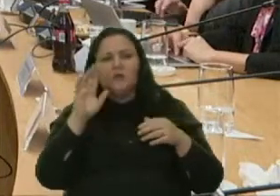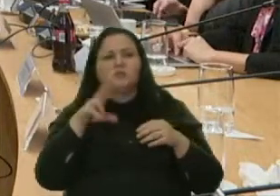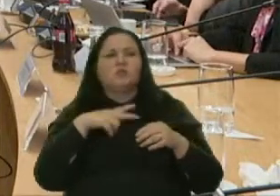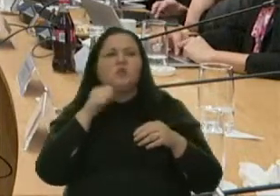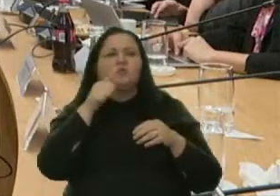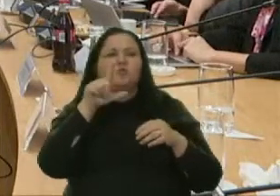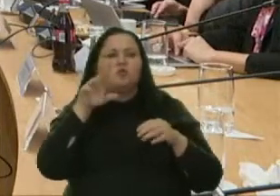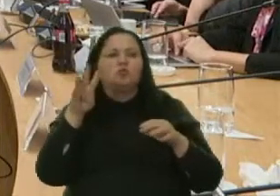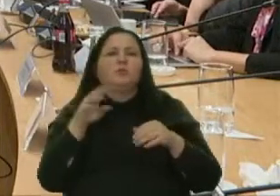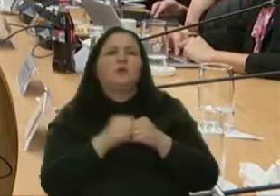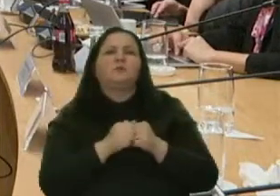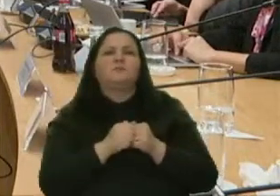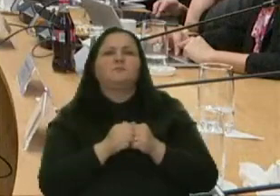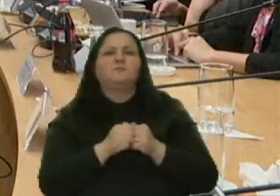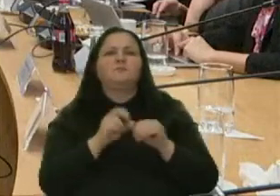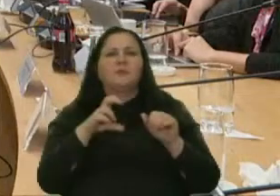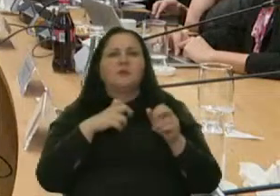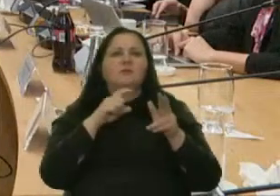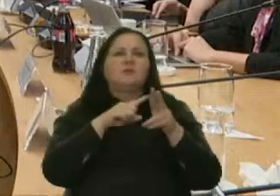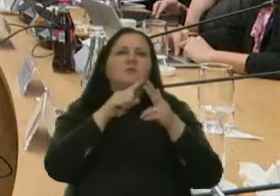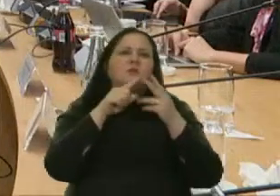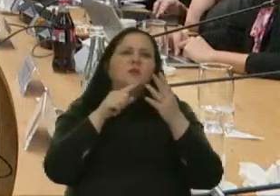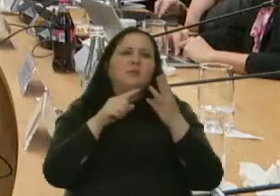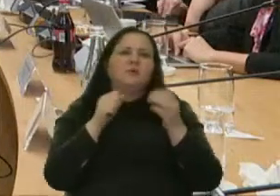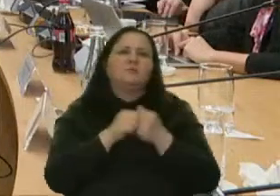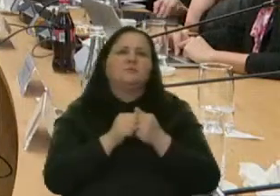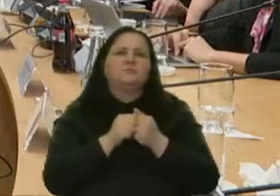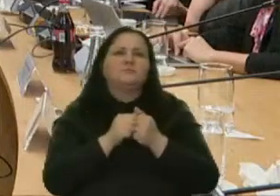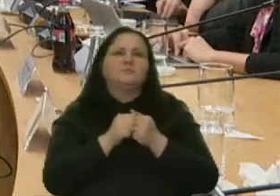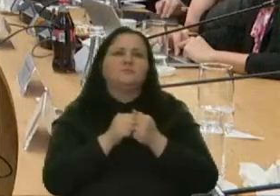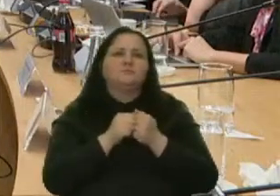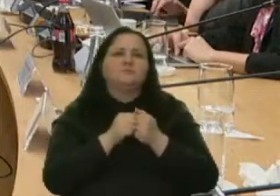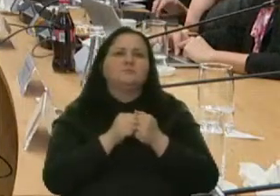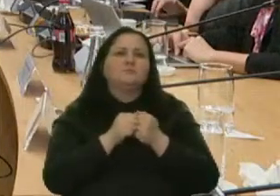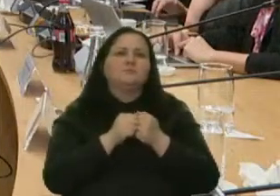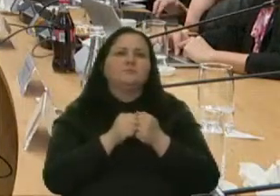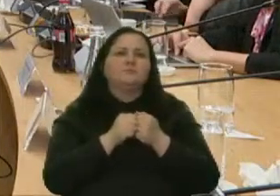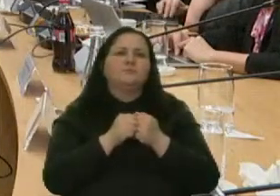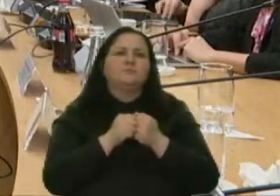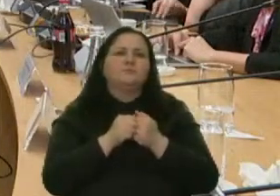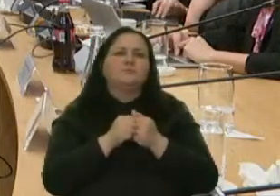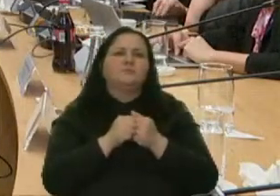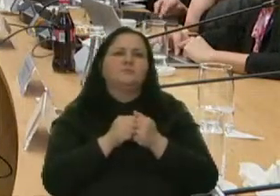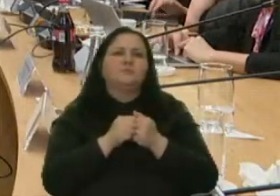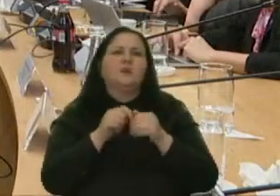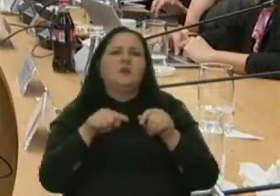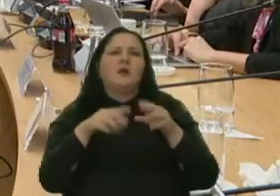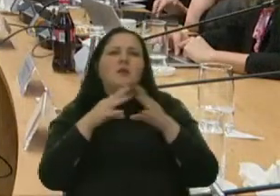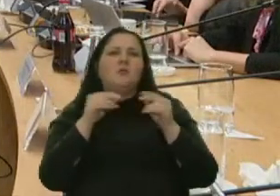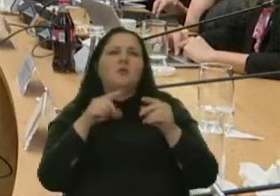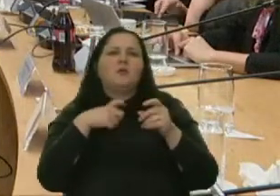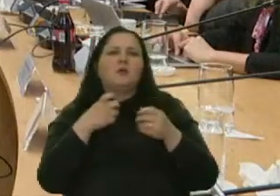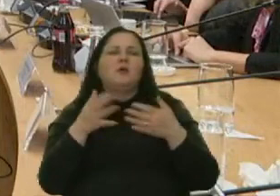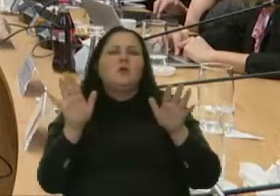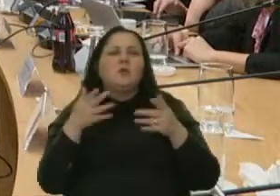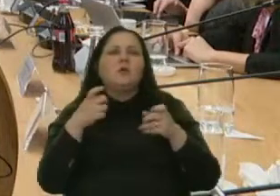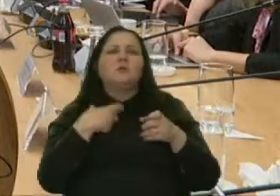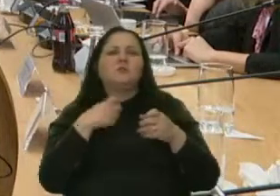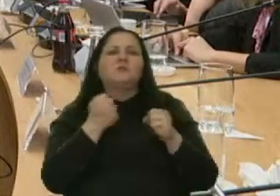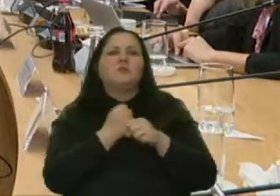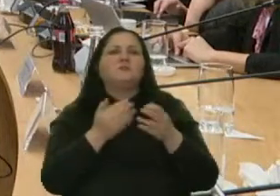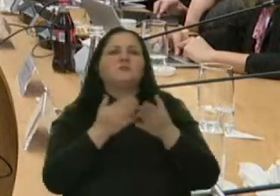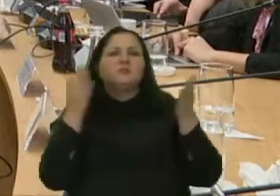spun bine că nu sunt trei variante sau patru domnul prim la Românii varianta sărbătorim de fiecare dată de câte ori e ocazia sărbătorim dacă e de sărbătorit că i bine să